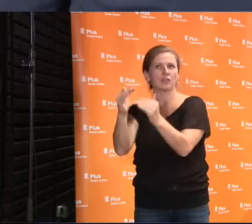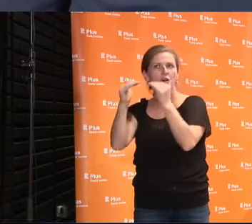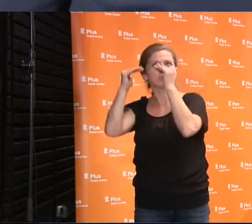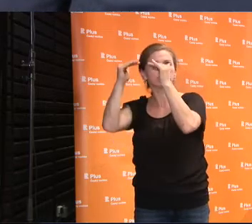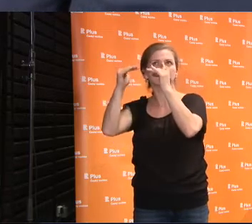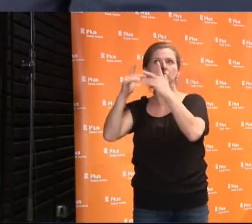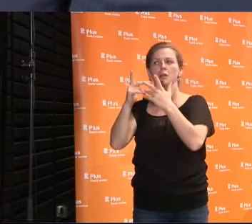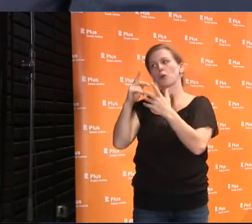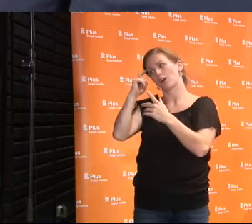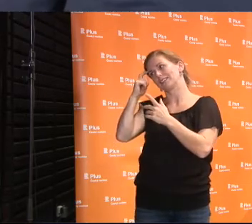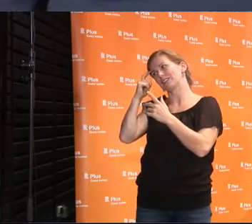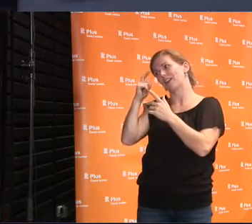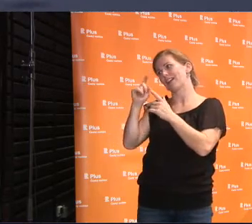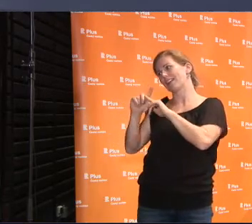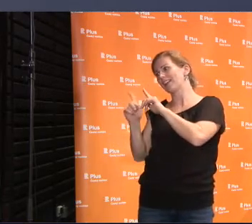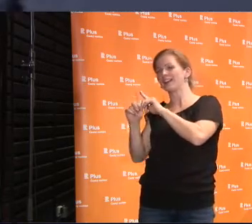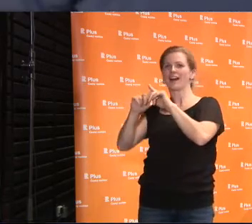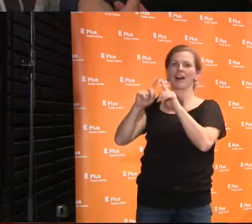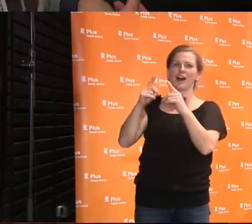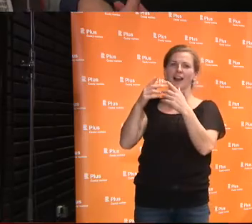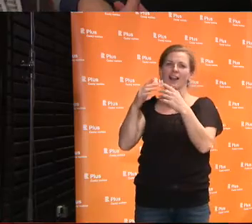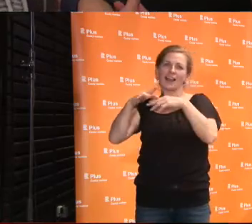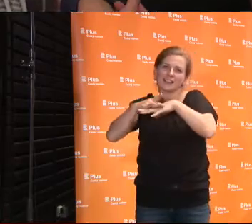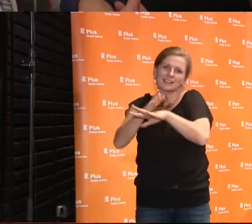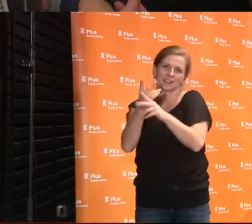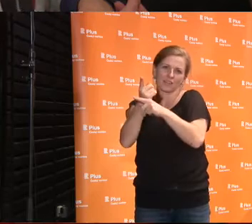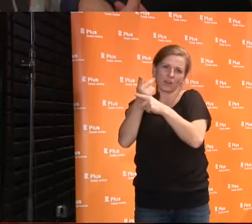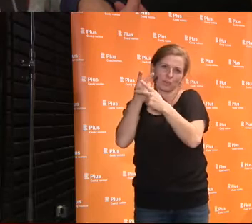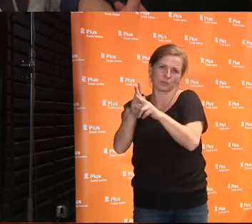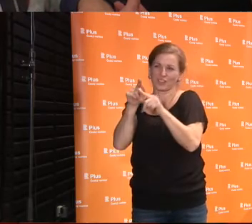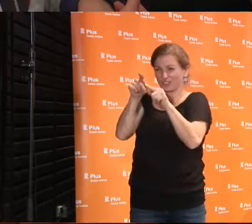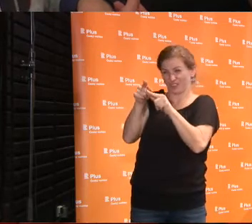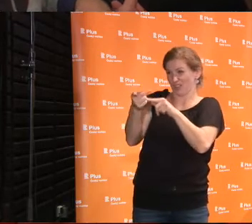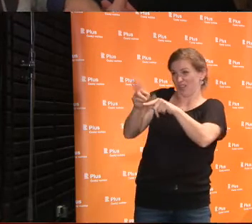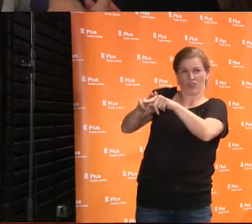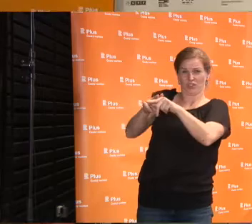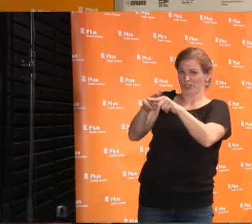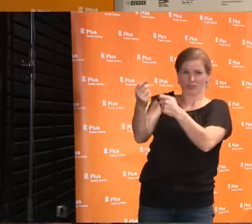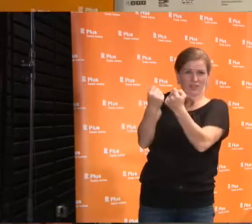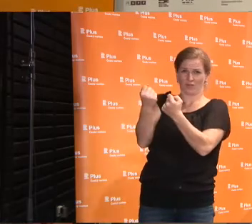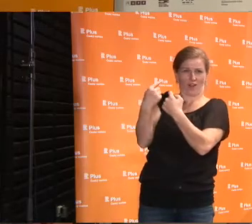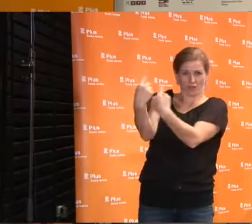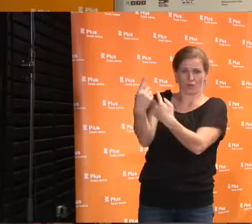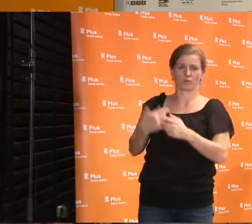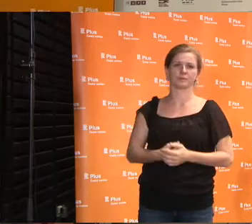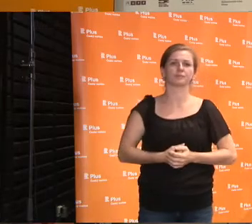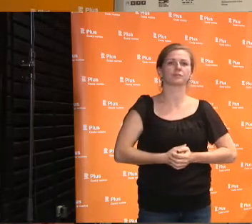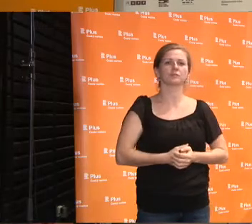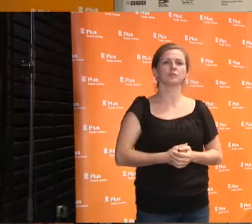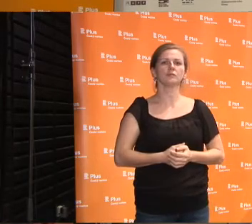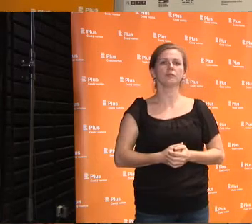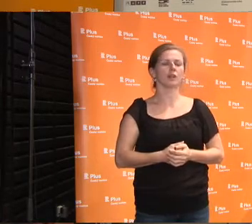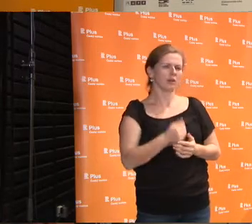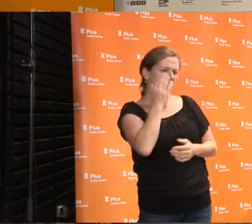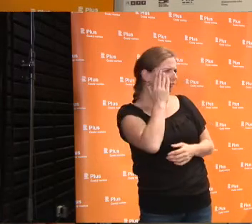ta správná racionální. Moc pěkně děkuji za váš názor, za váš příspěvek do diskuze. Poprosím pana profesora Maříka, jestli by mohl reagovat na to,